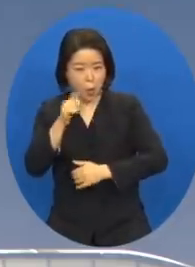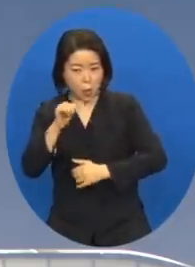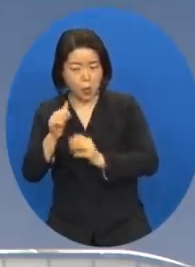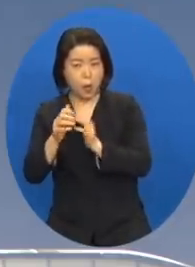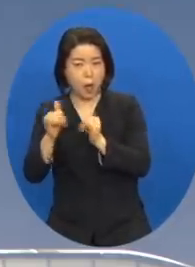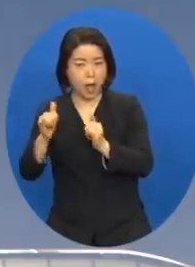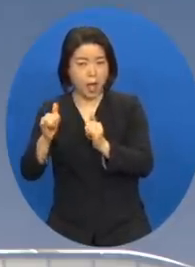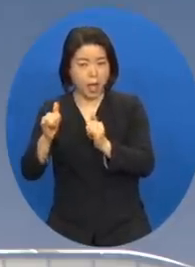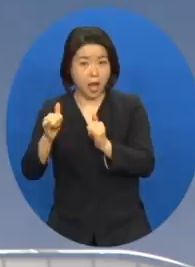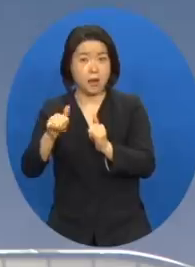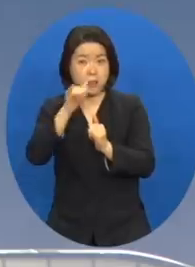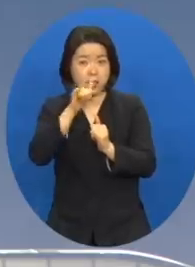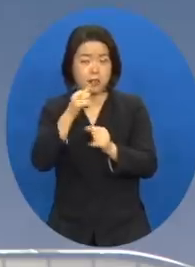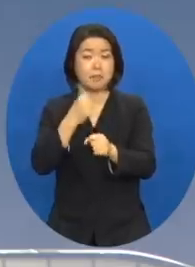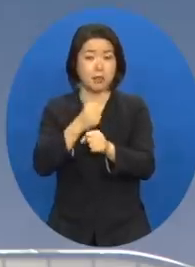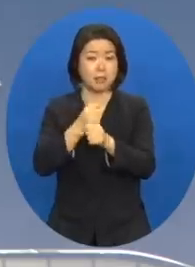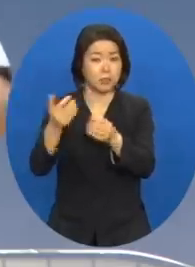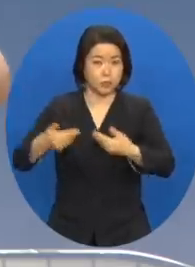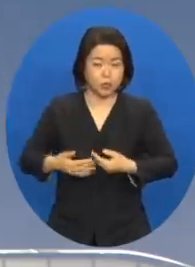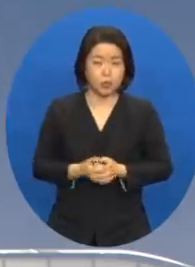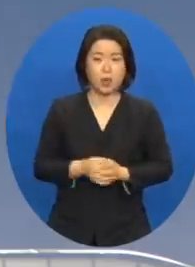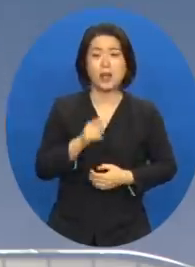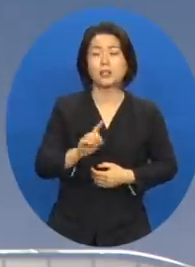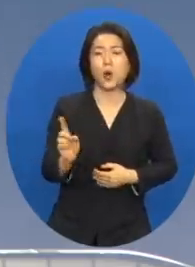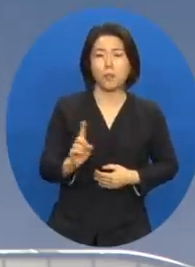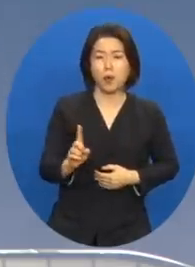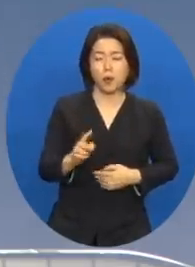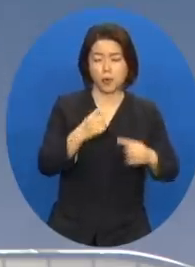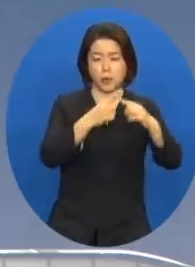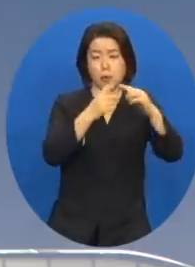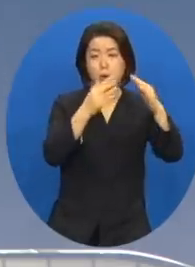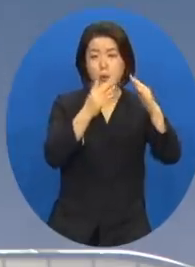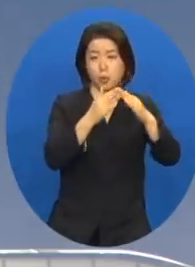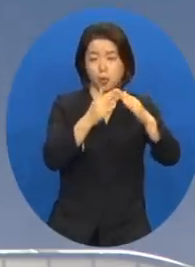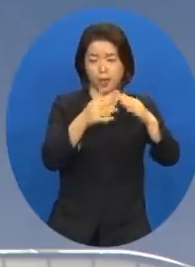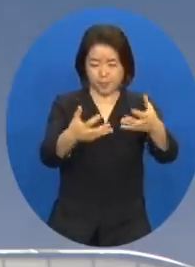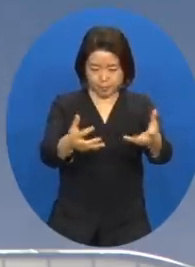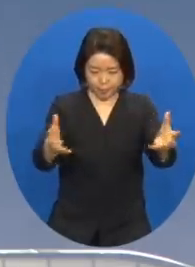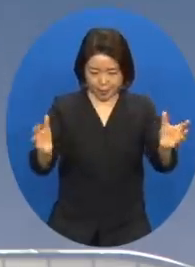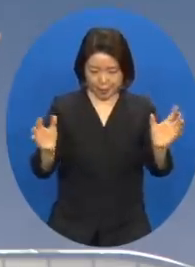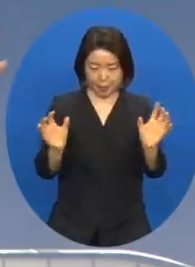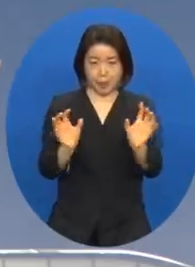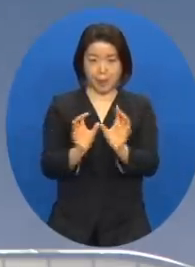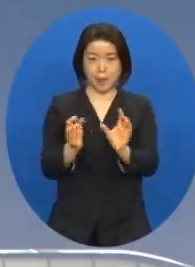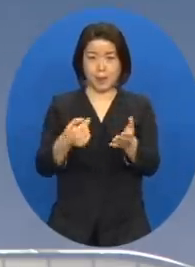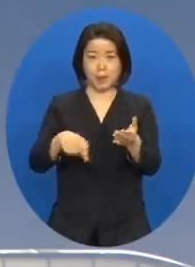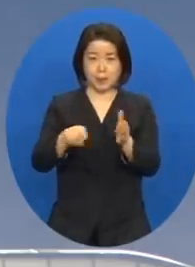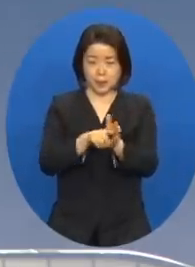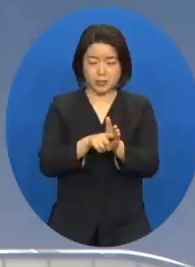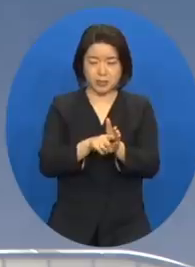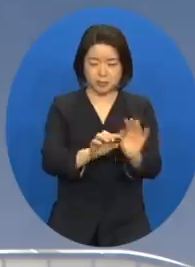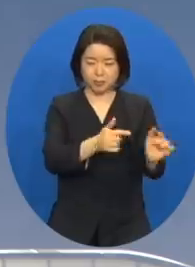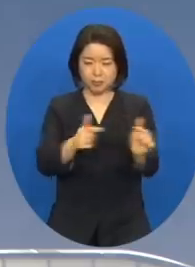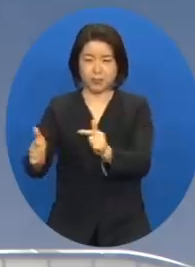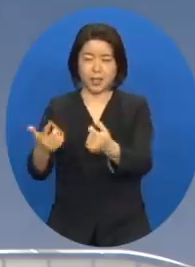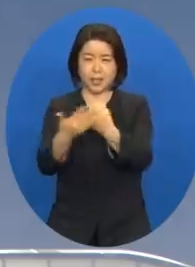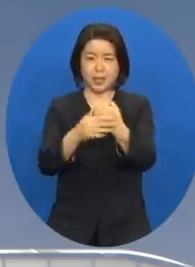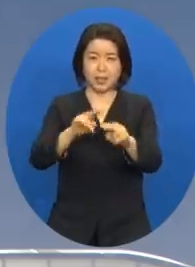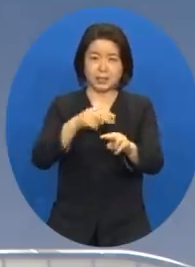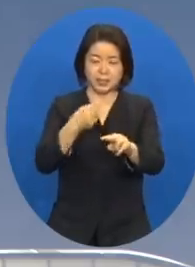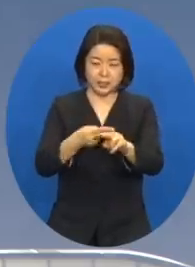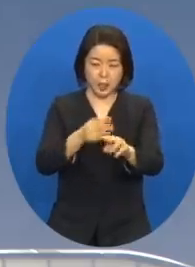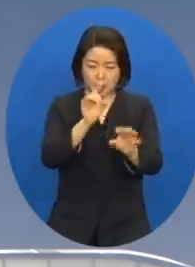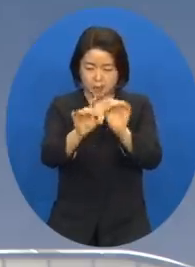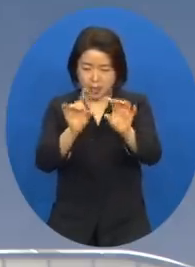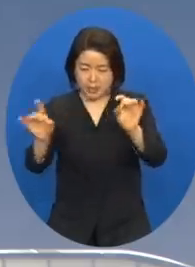주신다고 했습니다. 그 말은 교회가 되기 위하여 아주 다양한 은사를